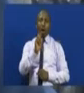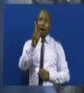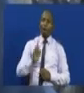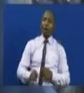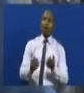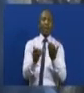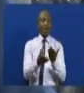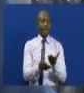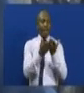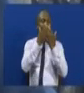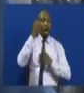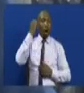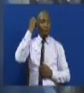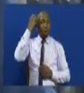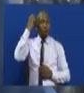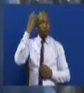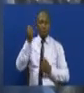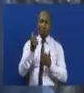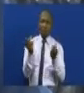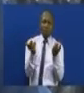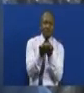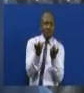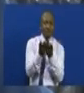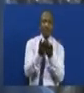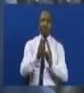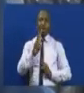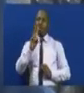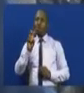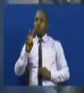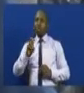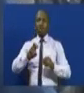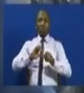inayosaidia magonjwa yanayoendana na kirusi cha